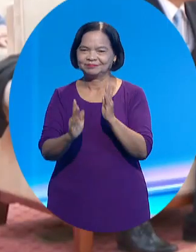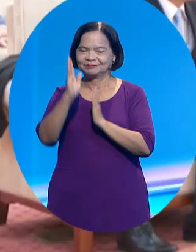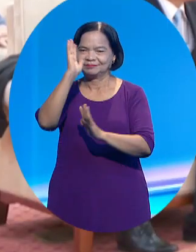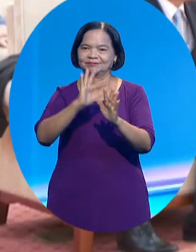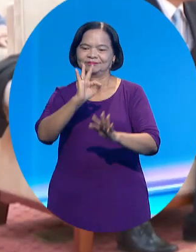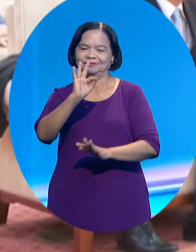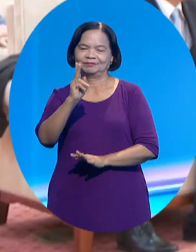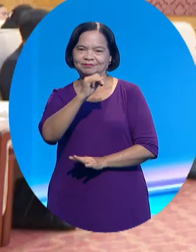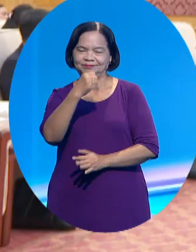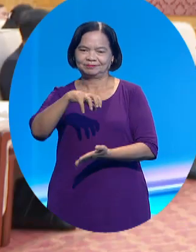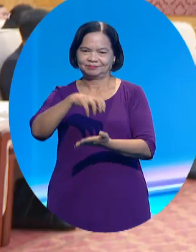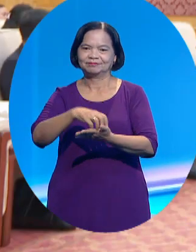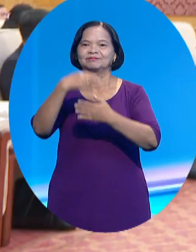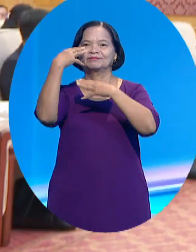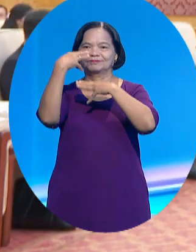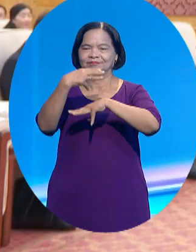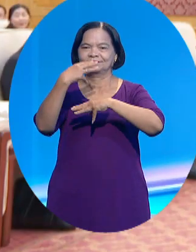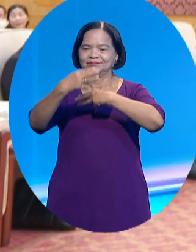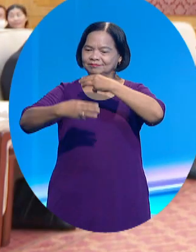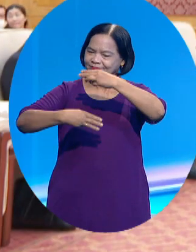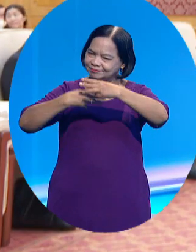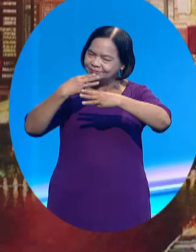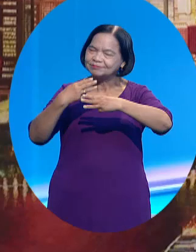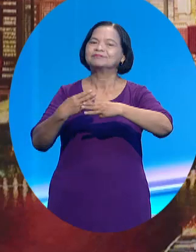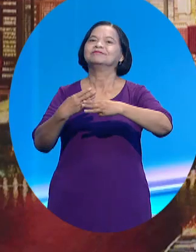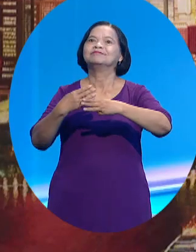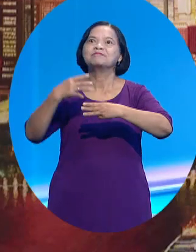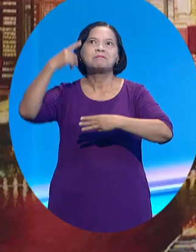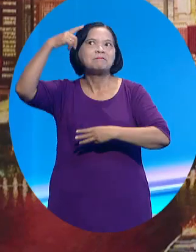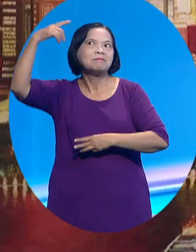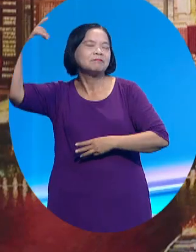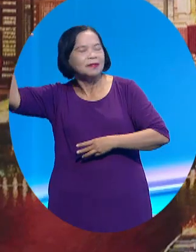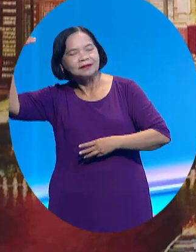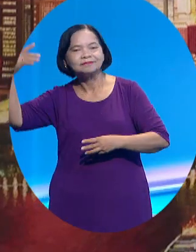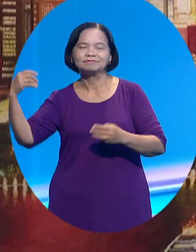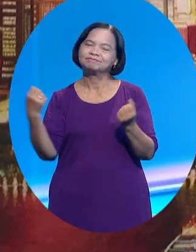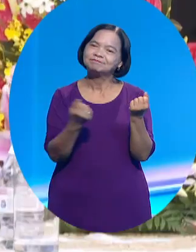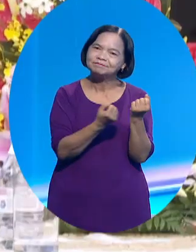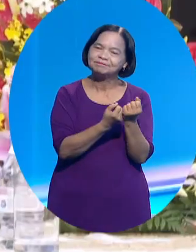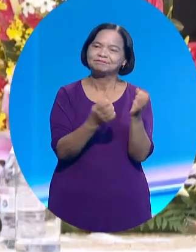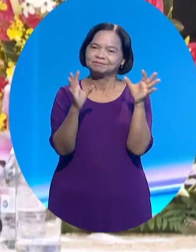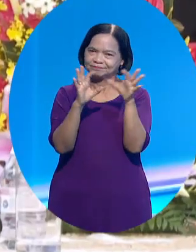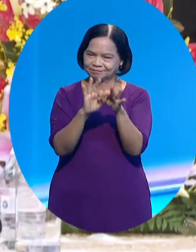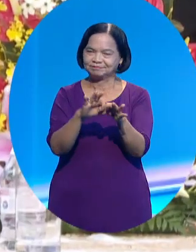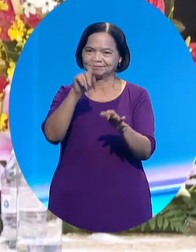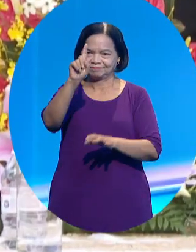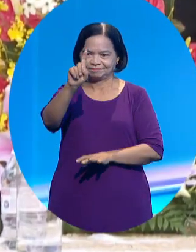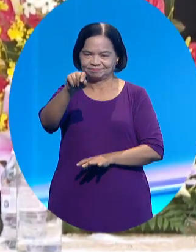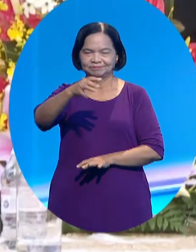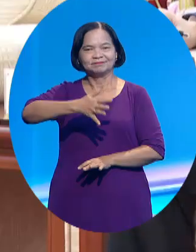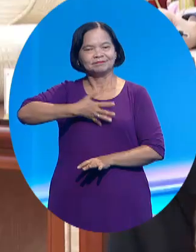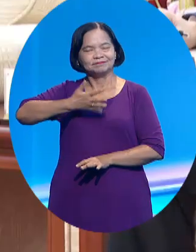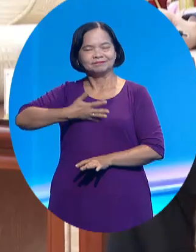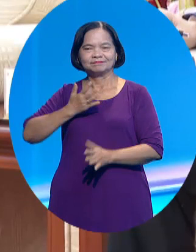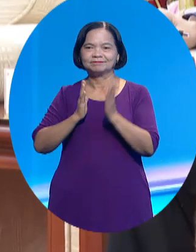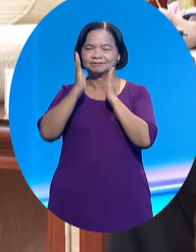Thượng Hải trong khu vực và trên thế giới từ thực tế đó đã gợi mở nhiều hướng Thúc đẩy hợp tác cùng có lợi thành phố Hồ Chí Minh hiện